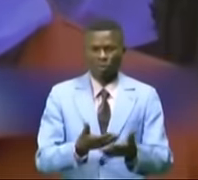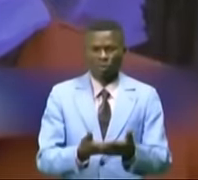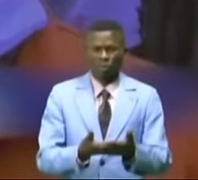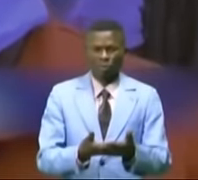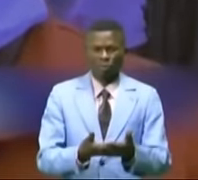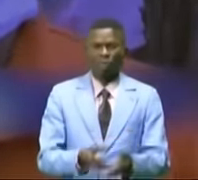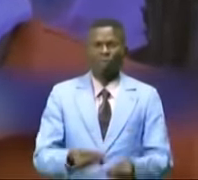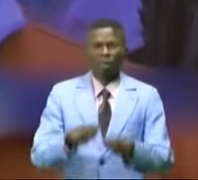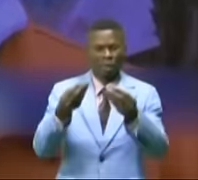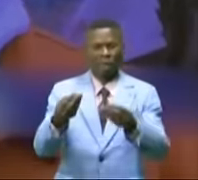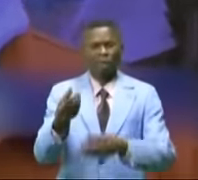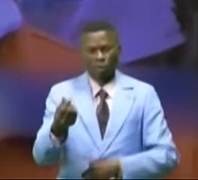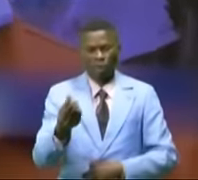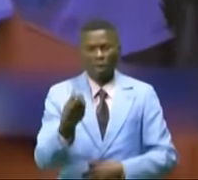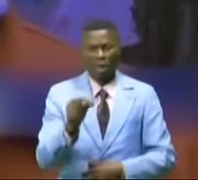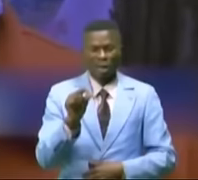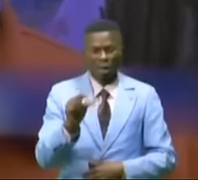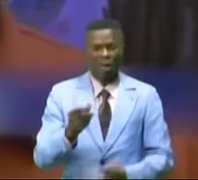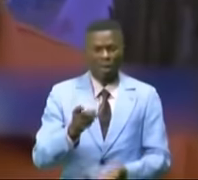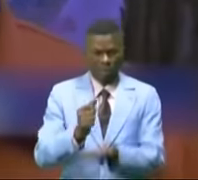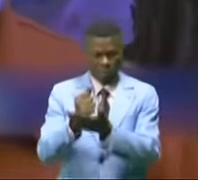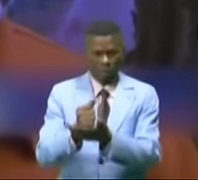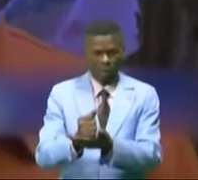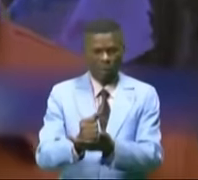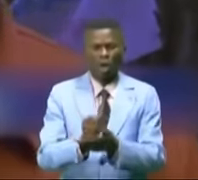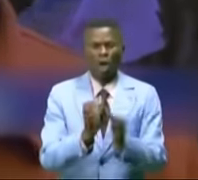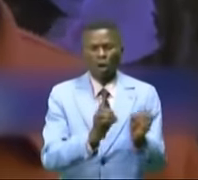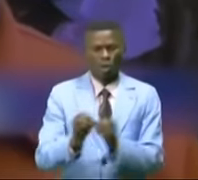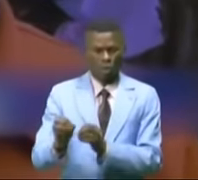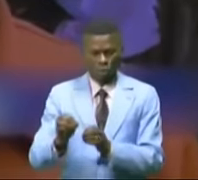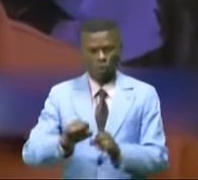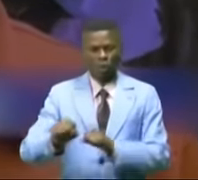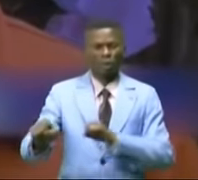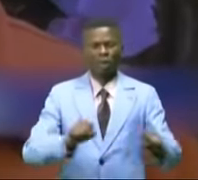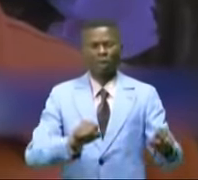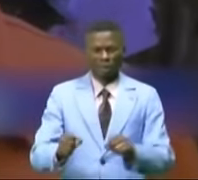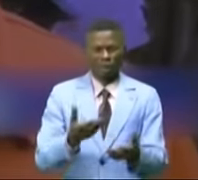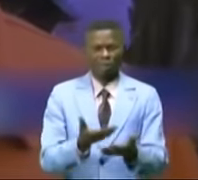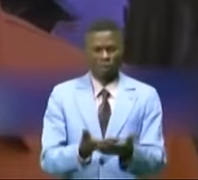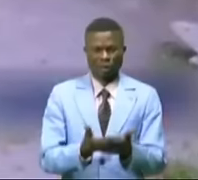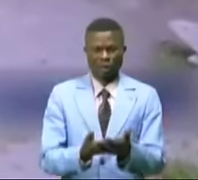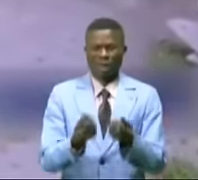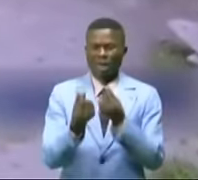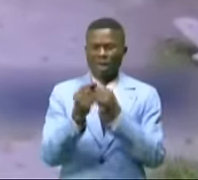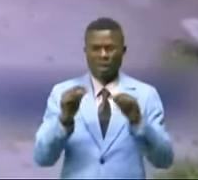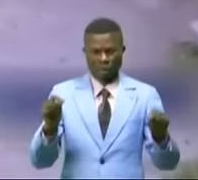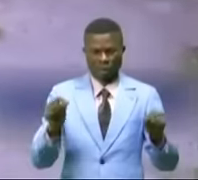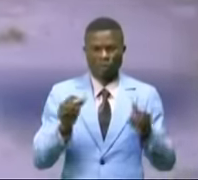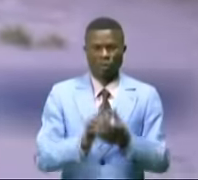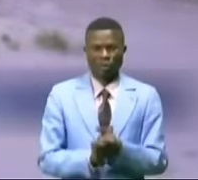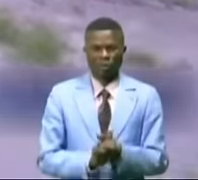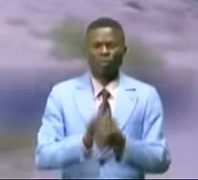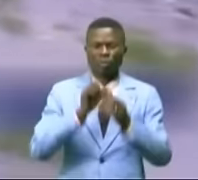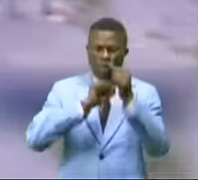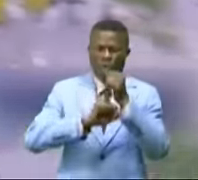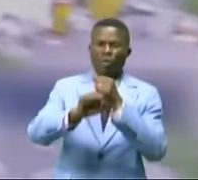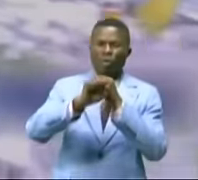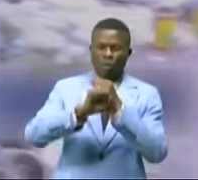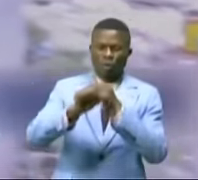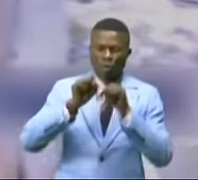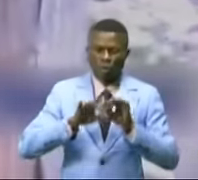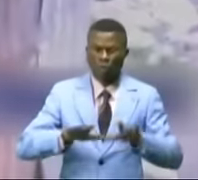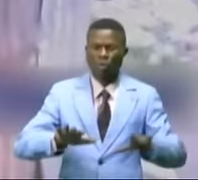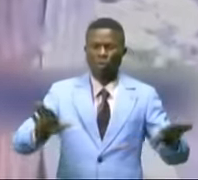son moyen. C'est ce moyen qui nous a permis de descendre sur le terrain pour que nous puissions faire le dépistage. Cette campagne